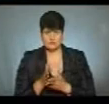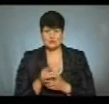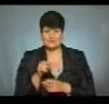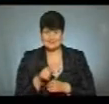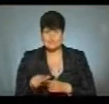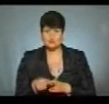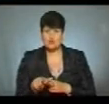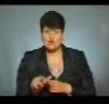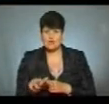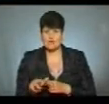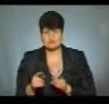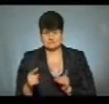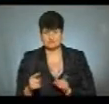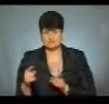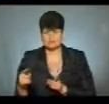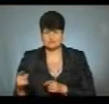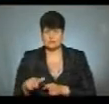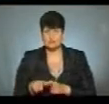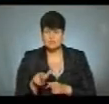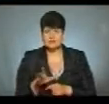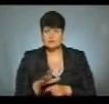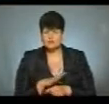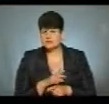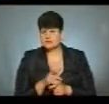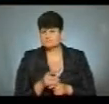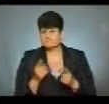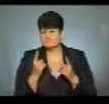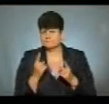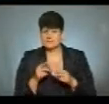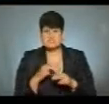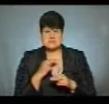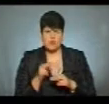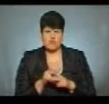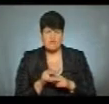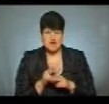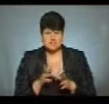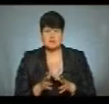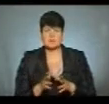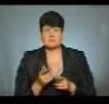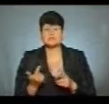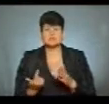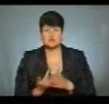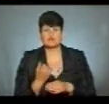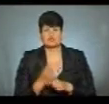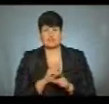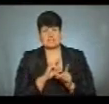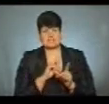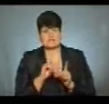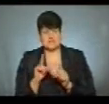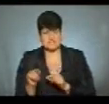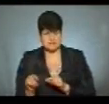дорогах, тих ділянках доріг, де були самі більші зауваження і недоліки, ми знову зробили виїзди.